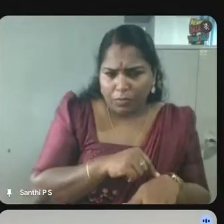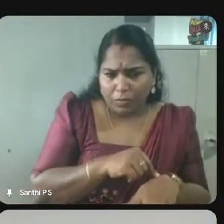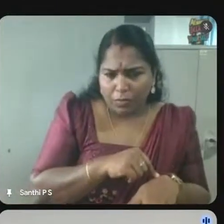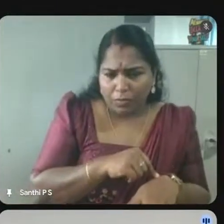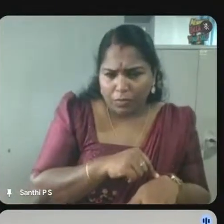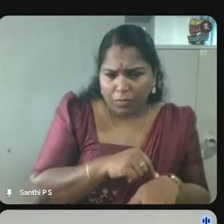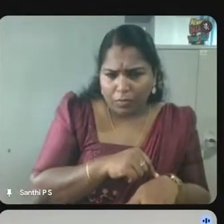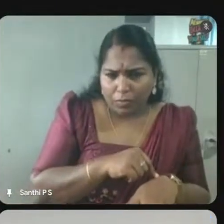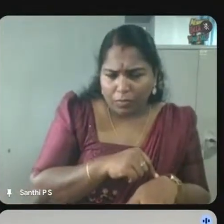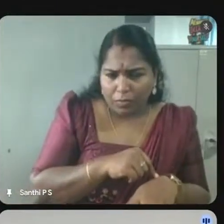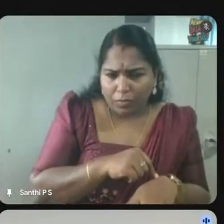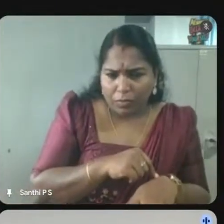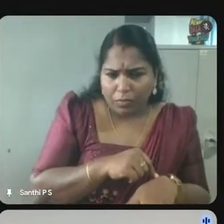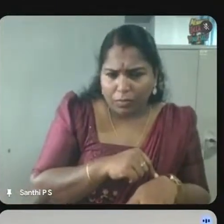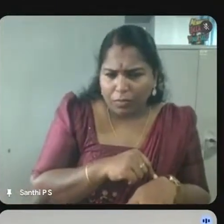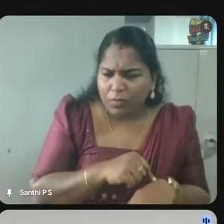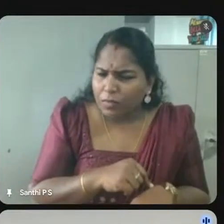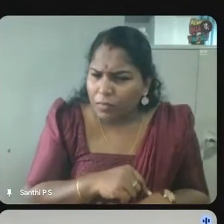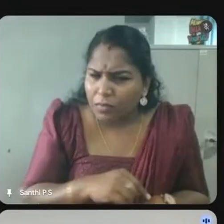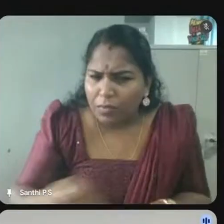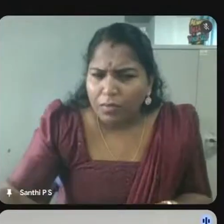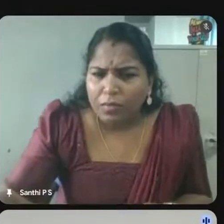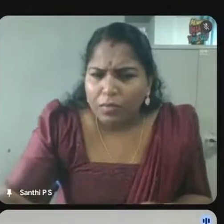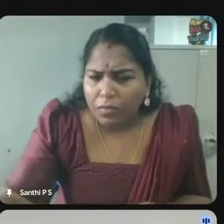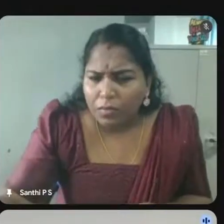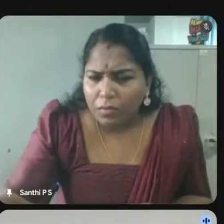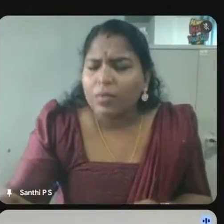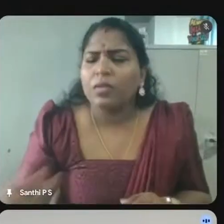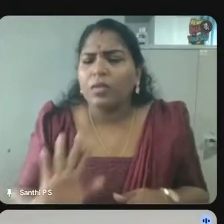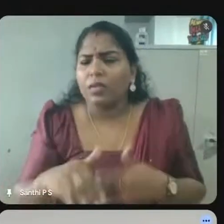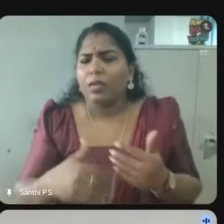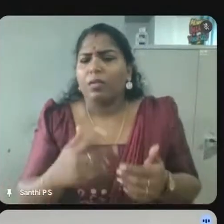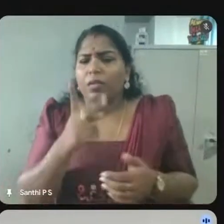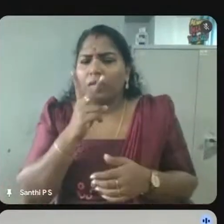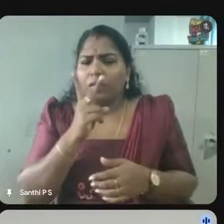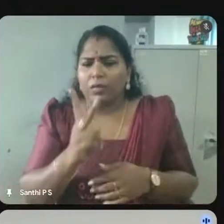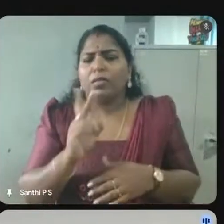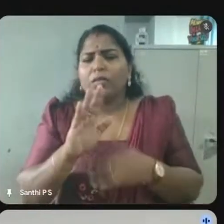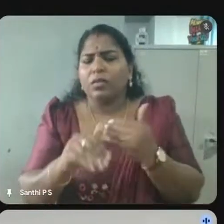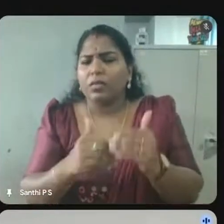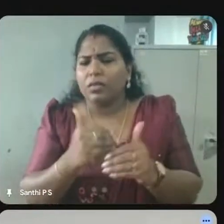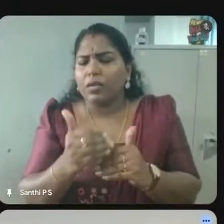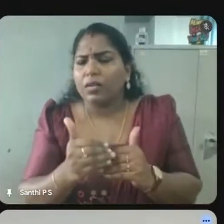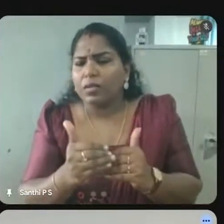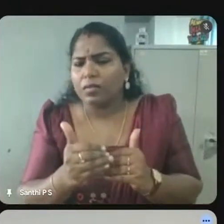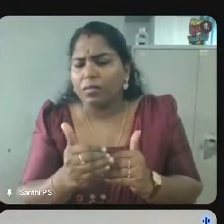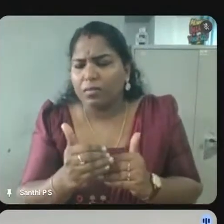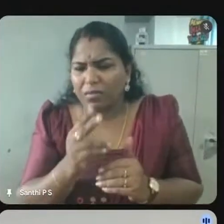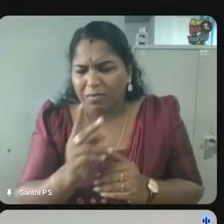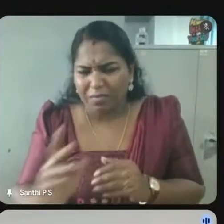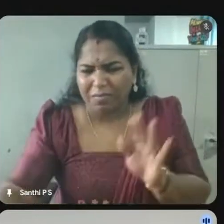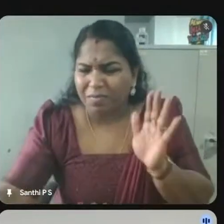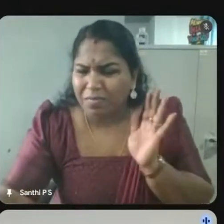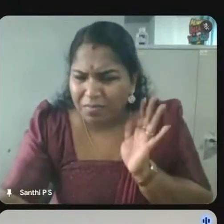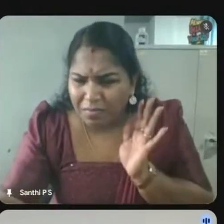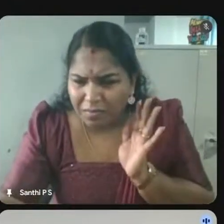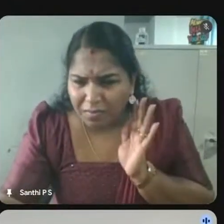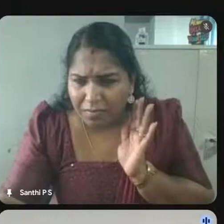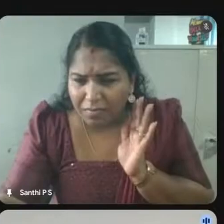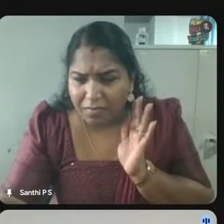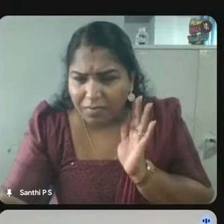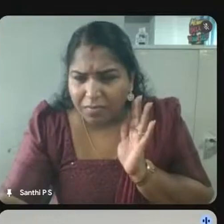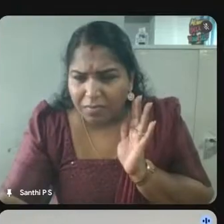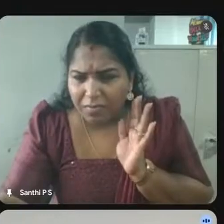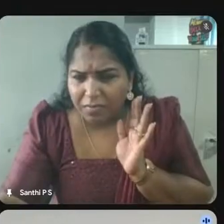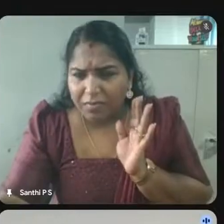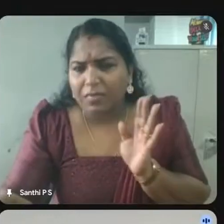പ്രത്യേകമായിട്ടുള്ള ഒരു ഫൈൻഡിങ്സ് കാണുമ്പോഴാണ് നമ്മൾ അതിനെ റെറ്റിനൈറ്റിസ് പിഗ്മെന്റോസ എന്ന് ഡയഗ്നോസ് ചെയ്യുന്നത്. ഇനീഷ്യൽ സ്റ്റേജസിൽ